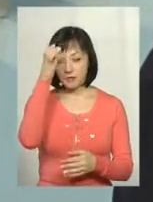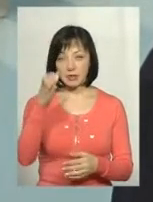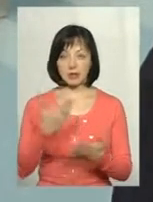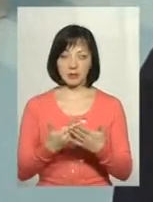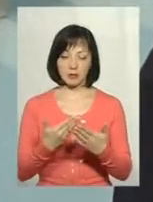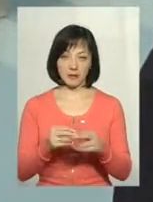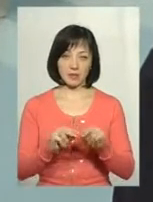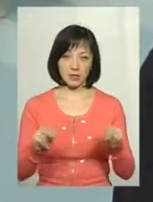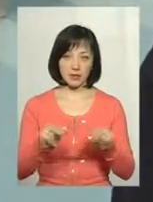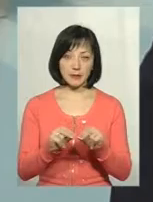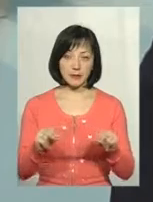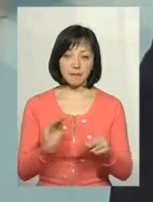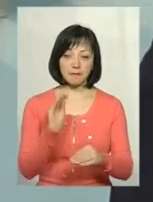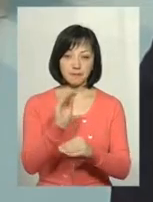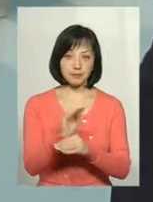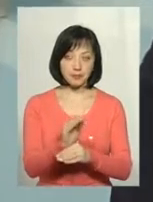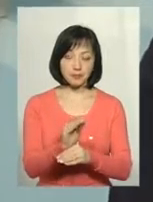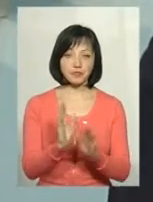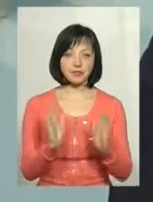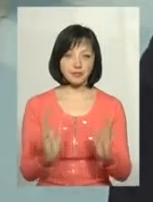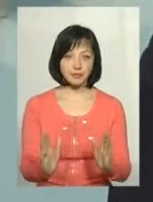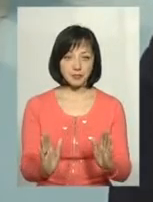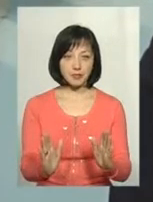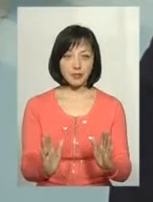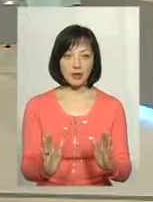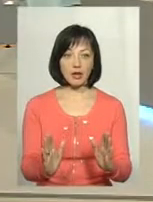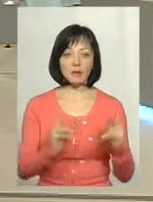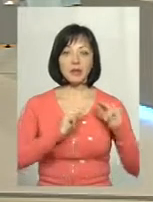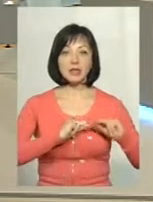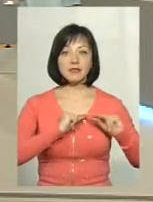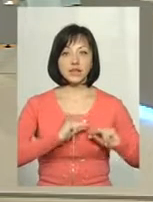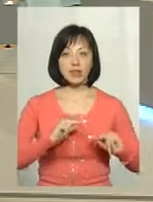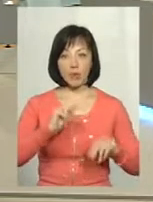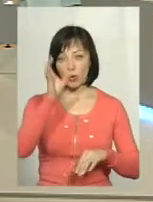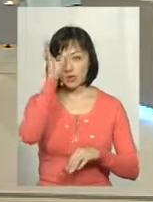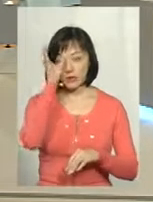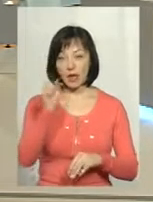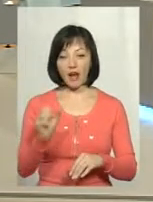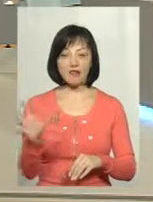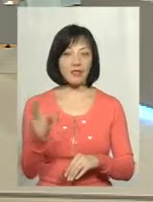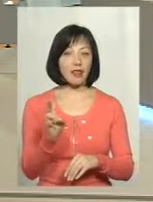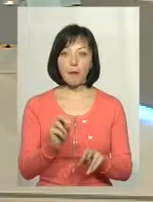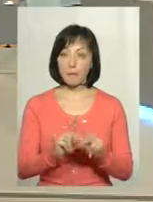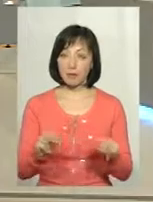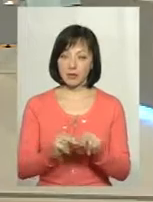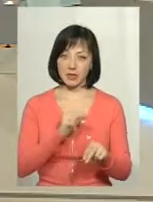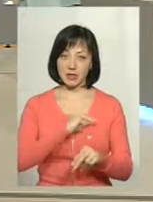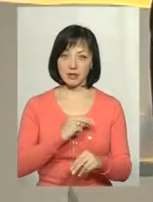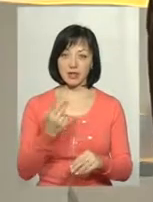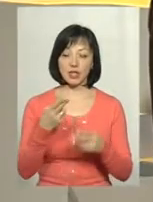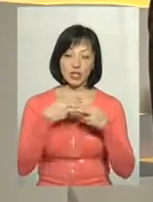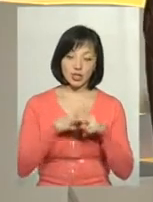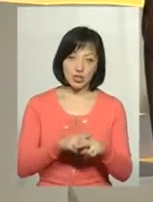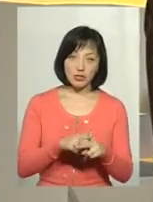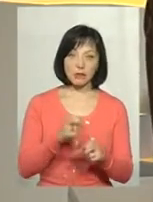то освітянська субвенція забезпечує лише освітянських працівників, а всі непедагогічні працівники, це технічні сьогодні,